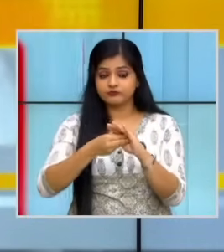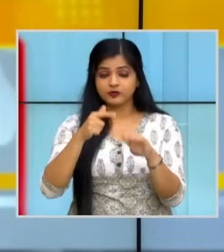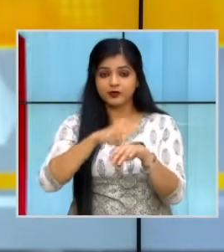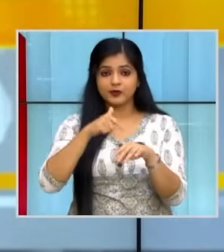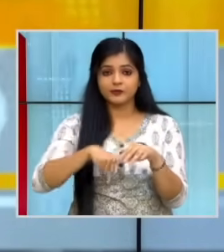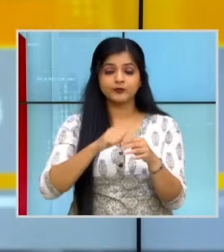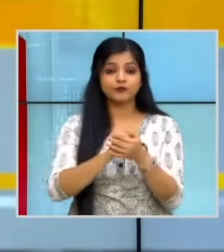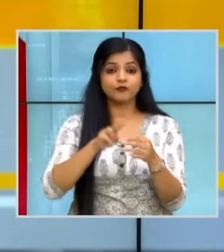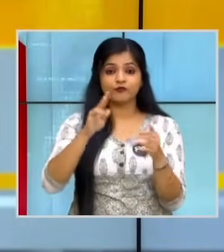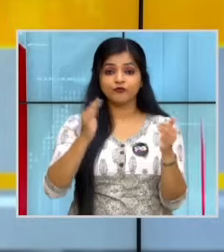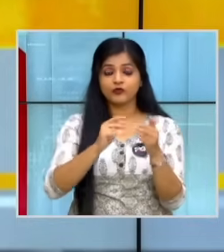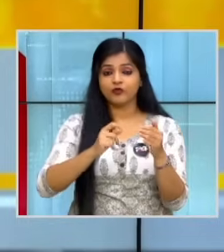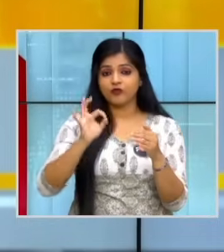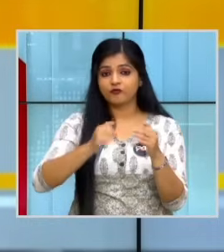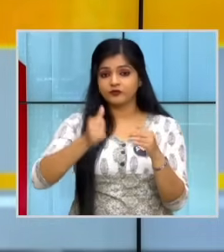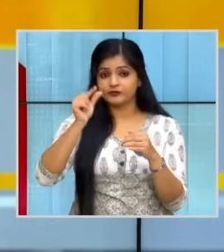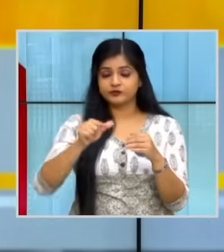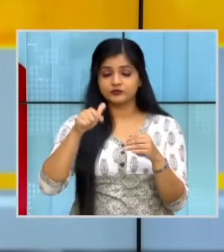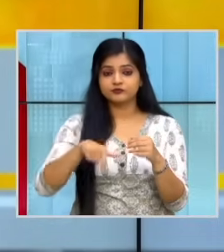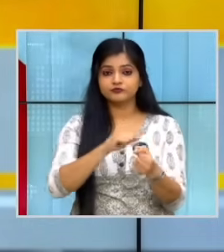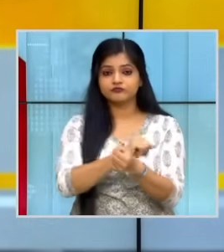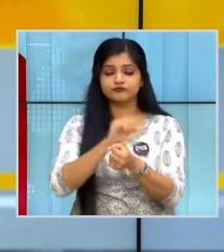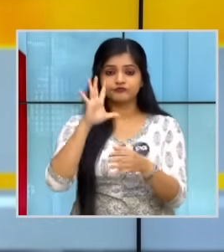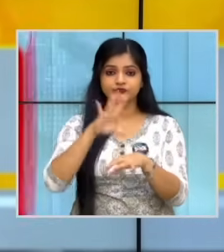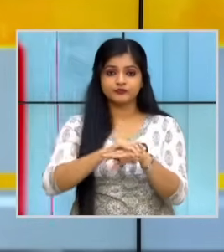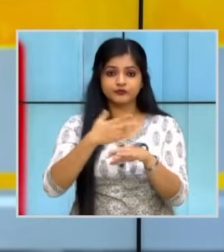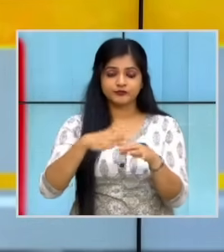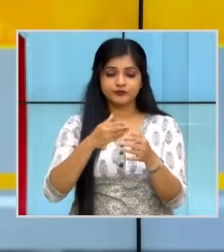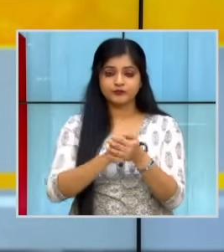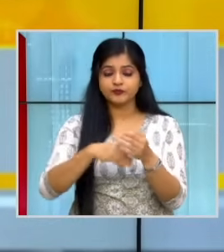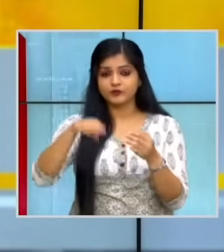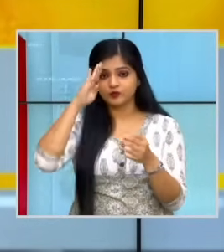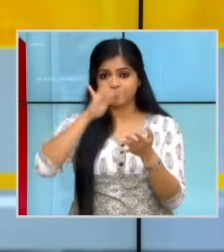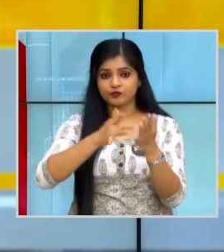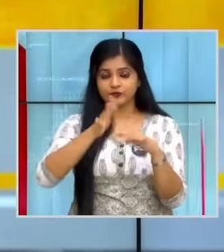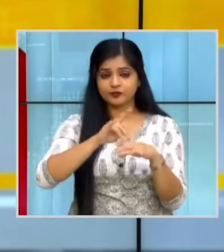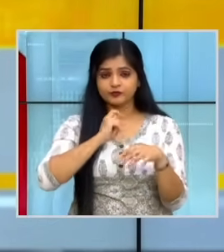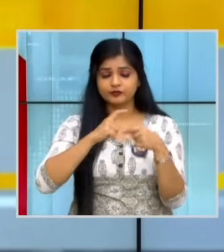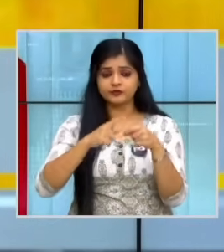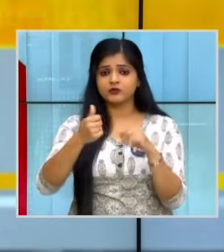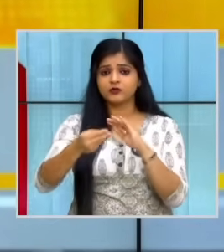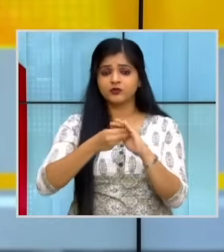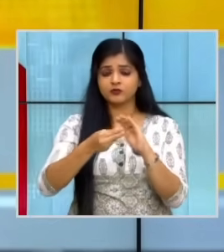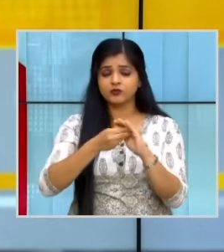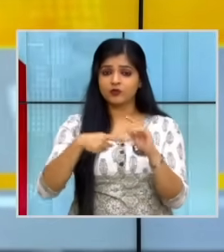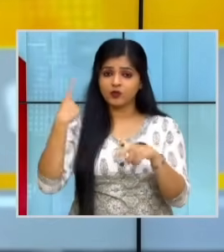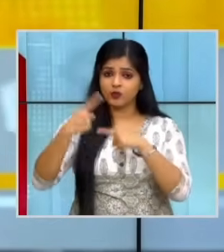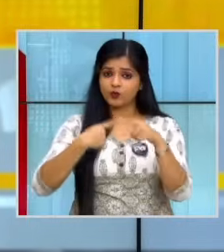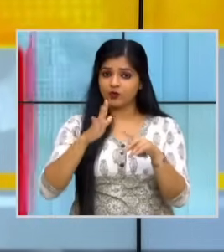വില്ലേജ് ഫീൽഡ് അസിസ്റ്റന്റ് കൃഷ്ണകുമാറാണ് വിജിലൻസിന്റെ പിടിയിലായത്. സൂരജ് സജി തൃശൂരിൽ നിന്ന് ചേരുന്നു. സൂരജ്, തുടർച്ചയായി കൈക്കൂലി